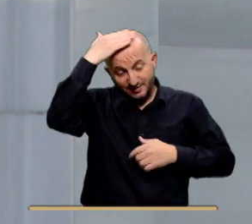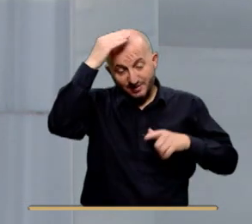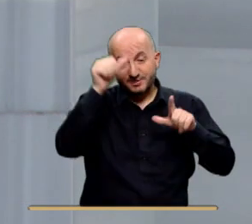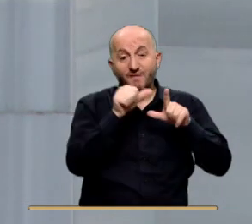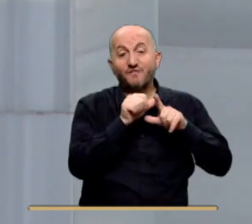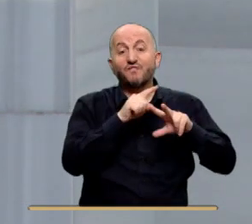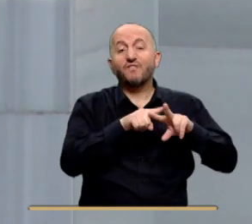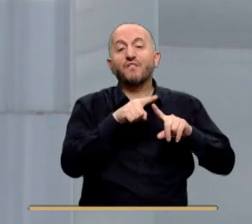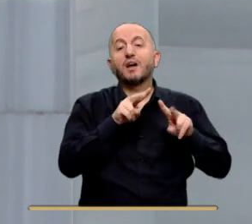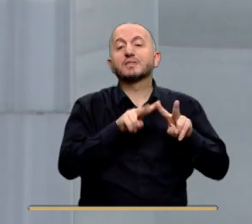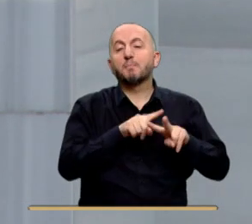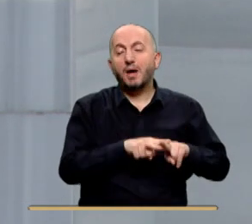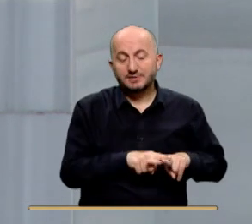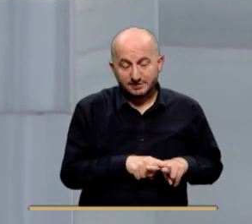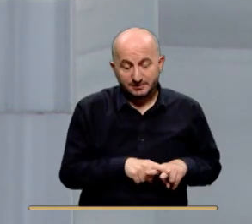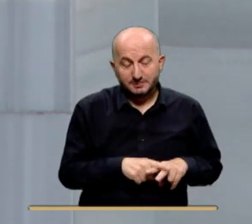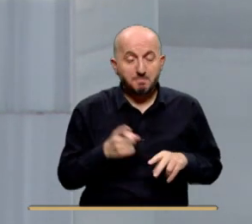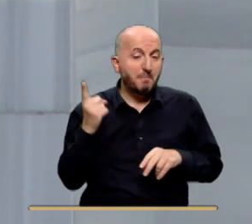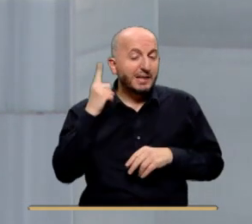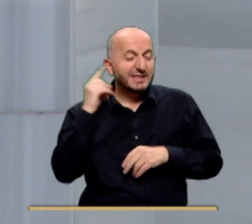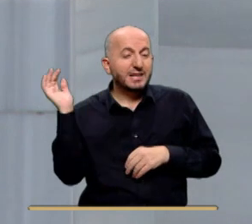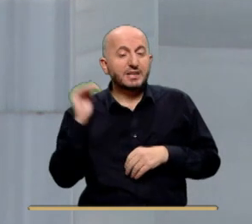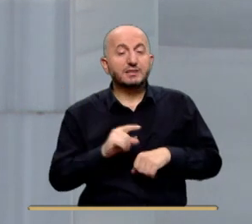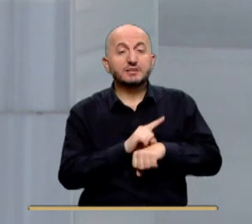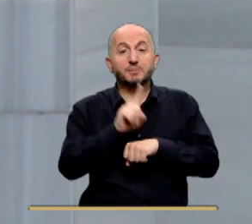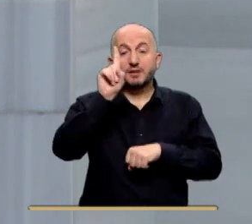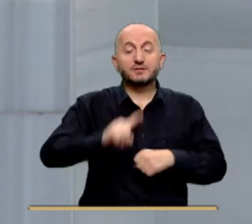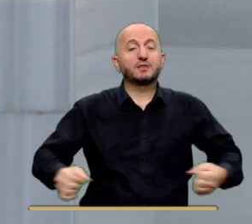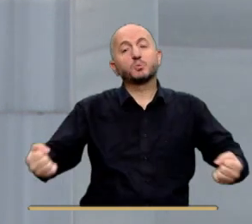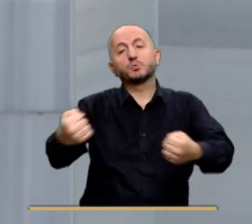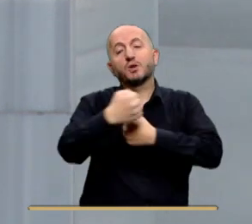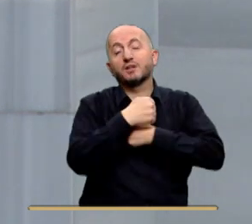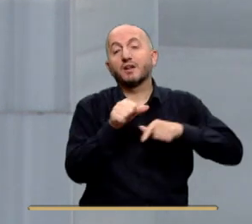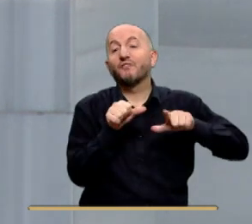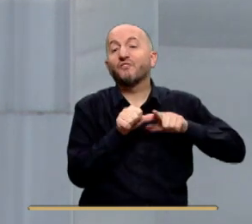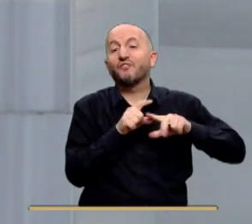Fatıma'dır. Medine-i Münevvere'ye geldiği zaman ilk kucakladığı yine Fatıma'dır.